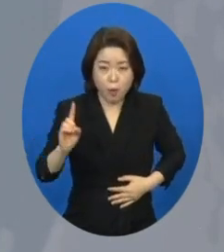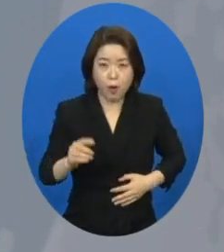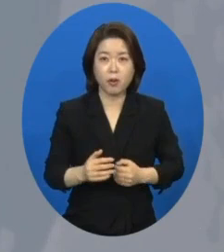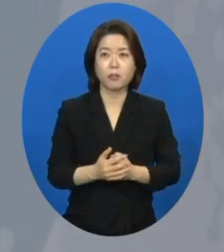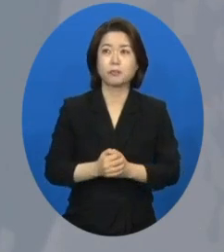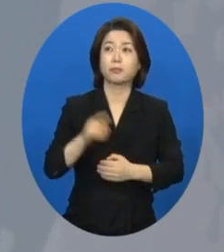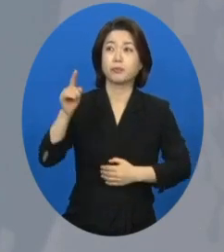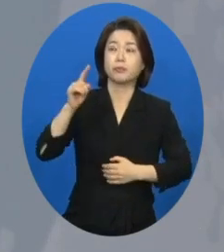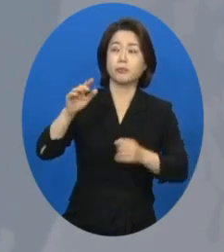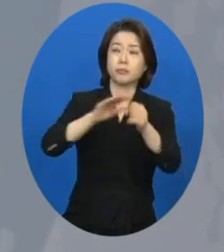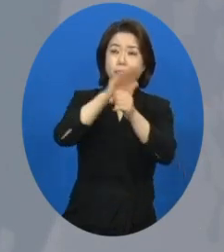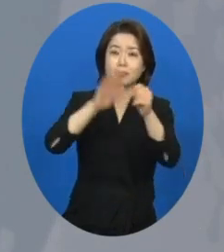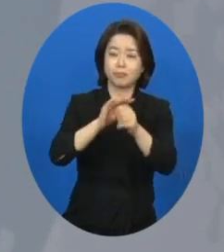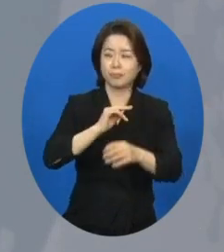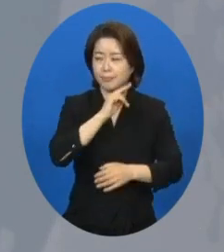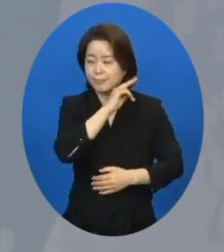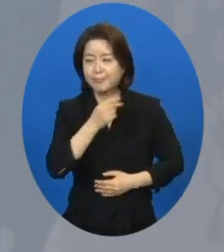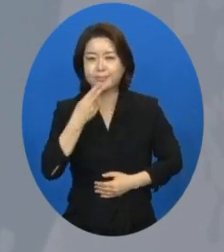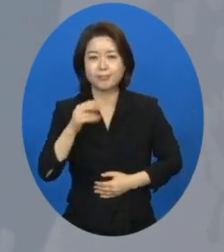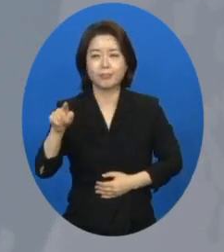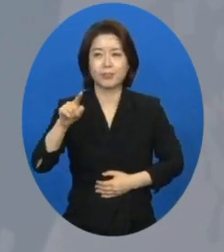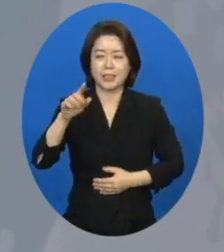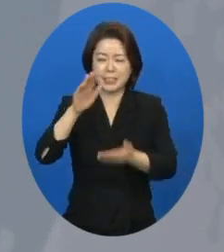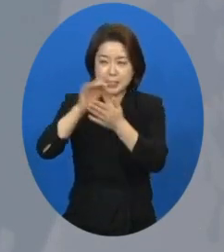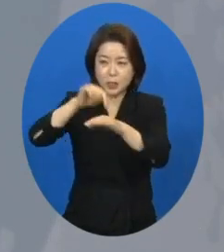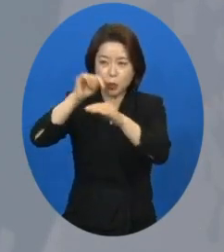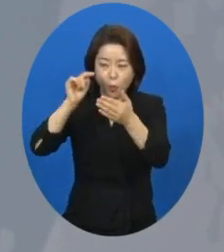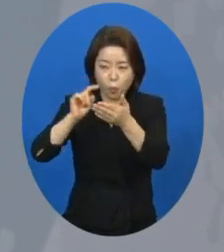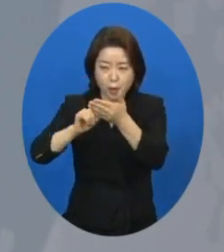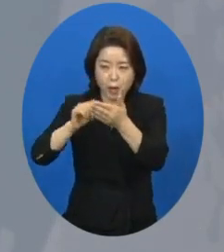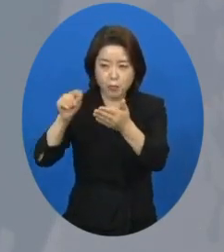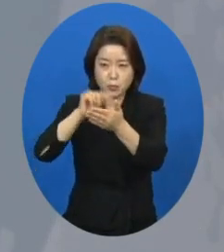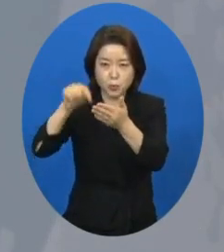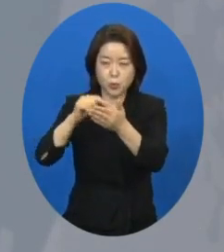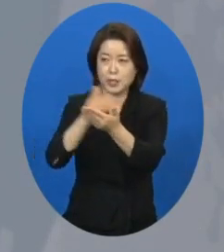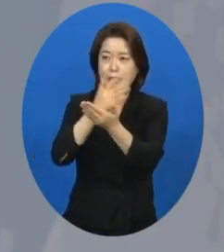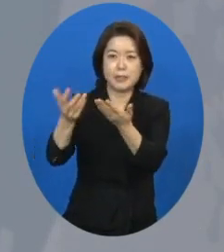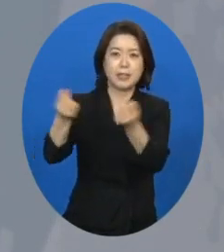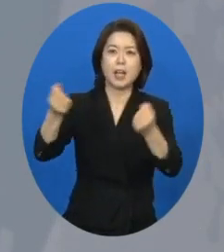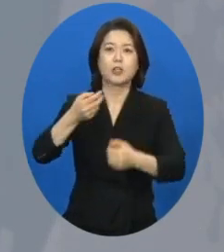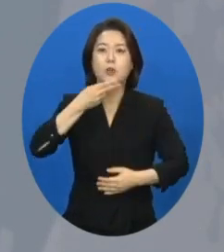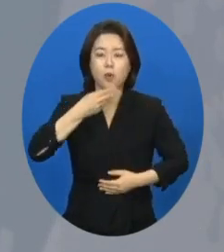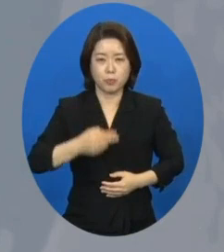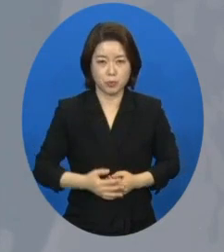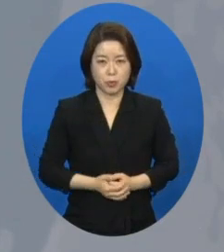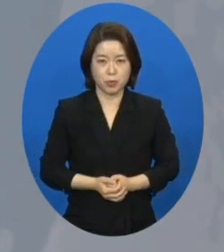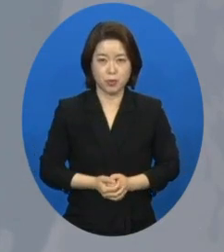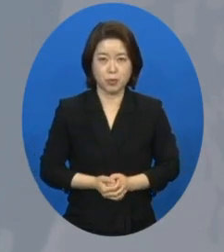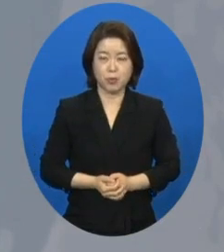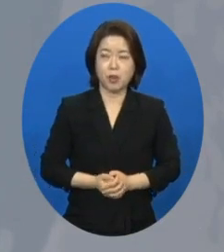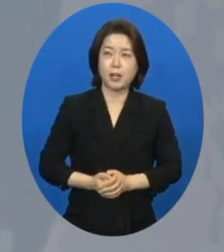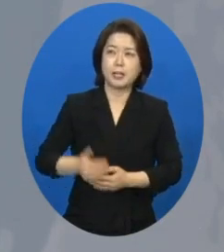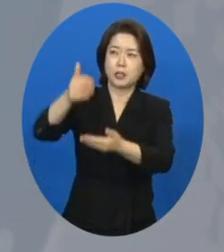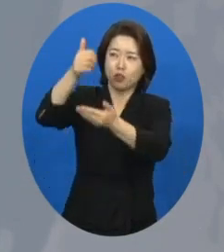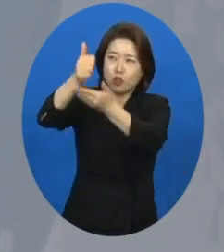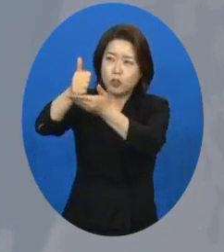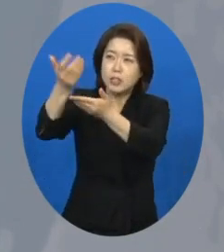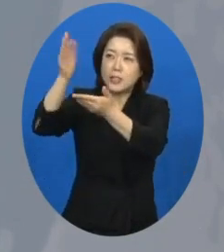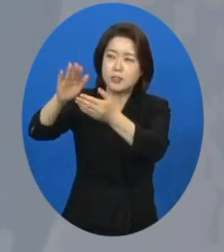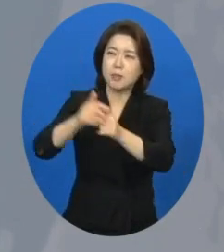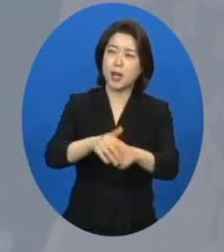사랑에는 투기가 없고 그의 정열에는 나눔이 없다는 것이었다. 그는 주인이면서도